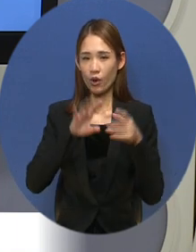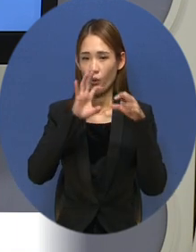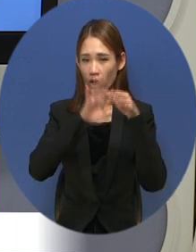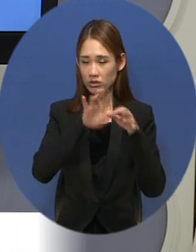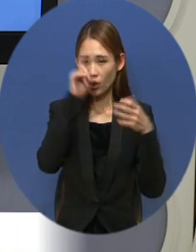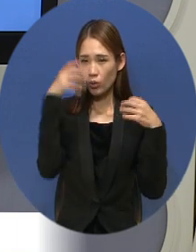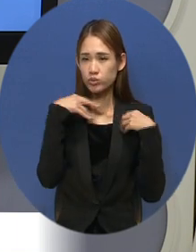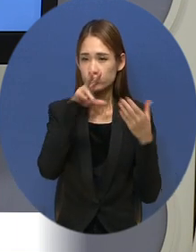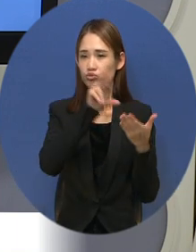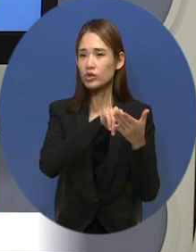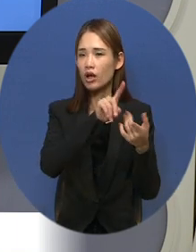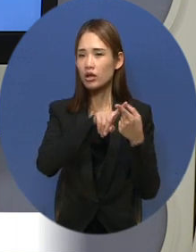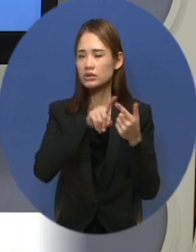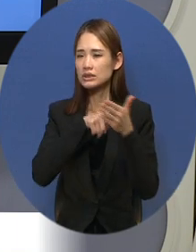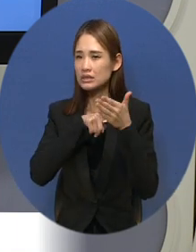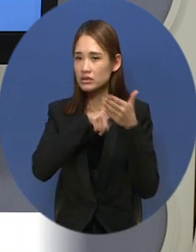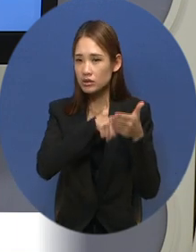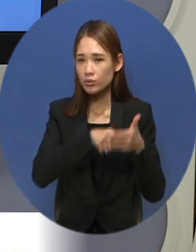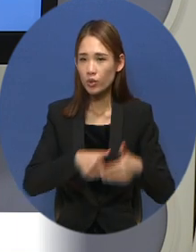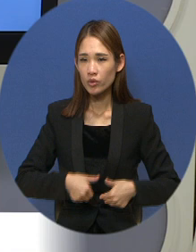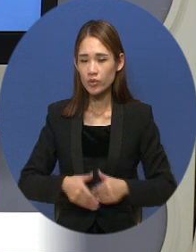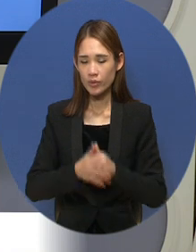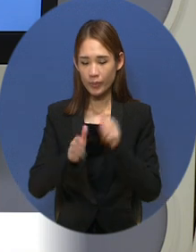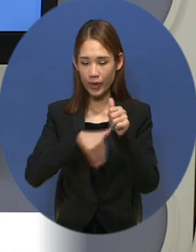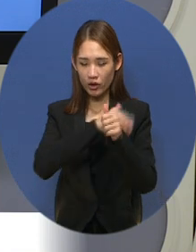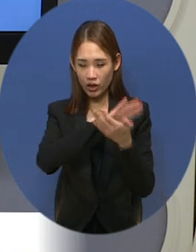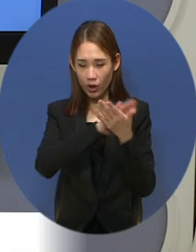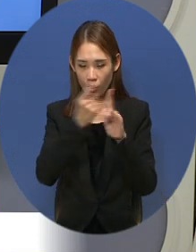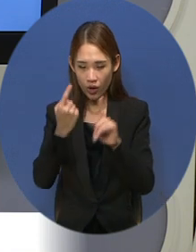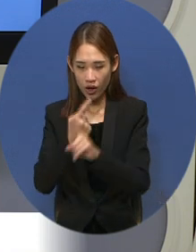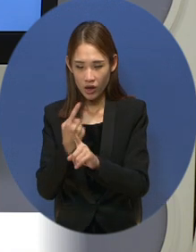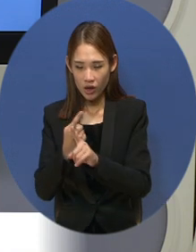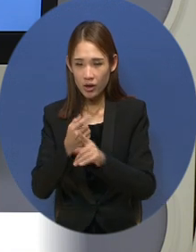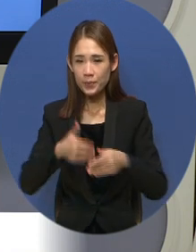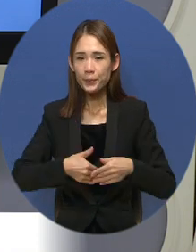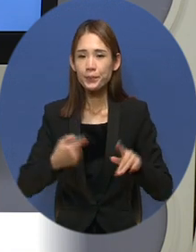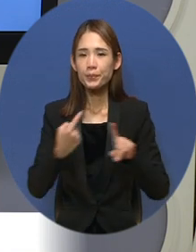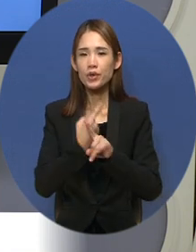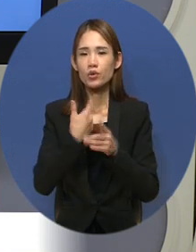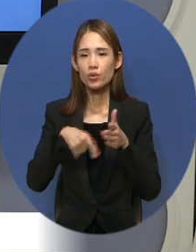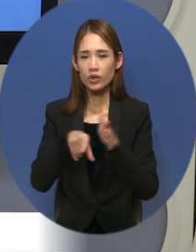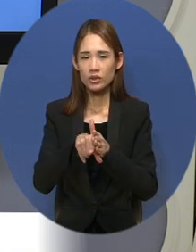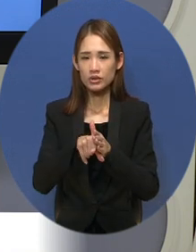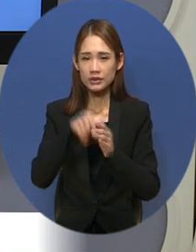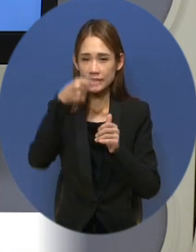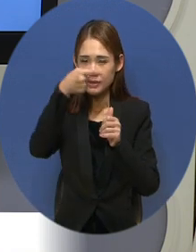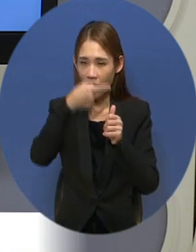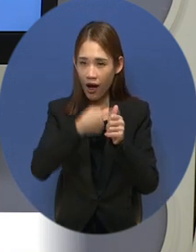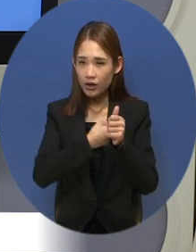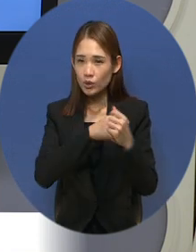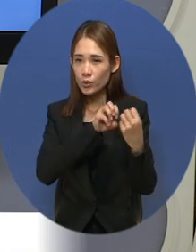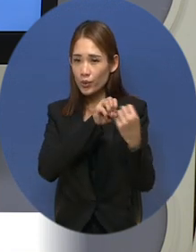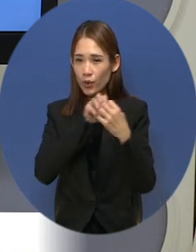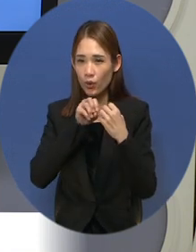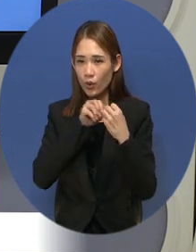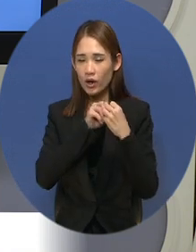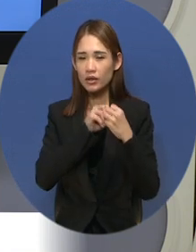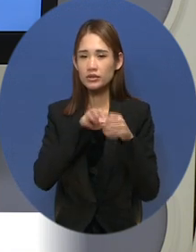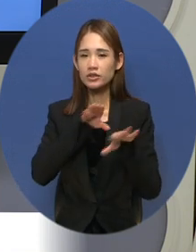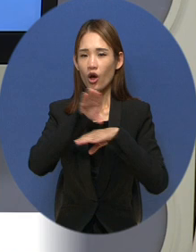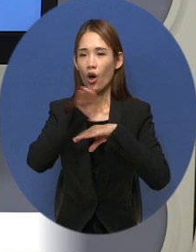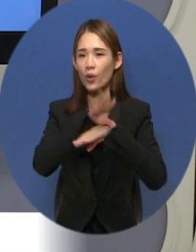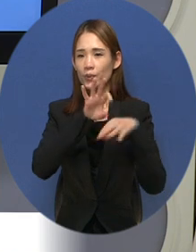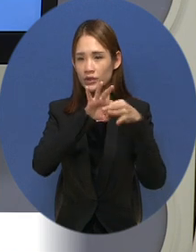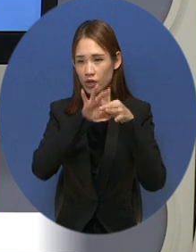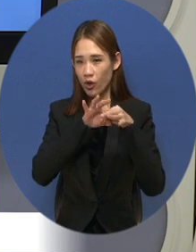문제점을 극복하고 변화하는 환경에 대비하기 위해 금융정보를 자동으로 송수신하는 전산 영계 망